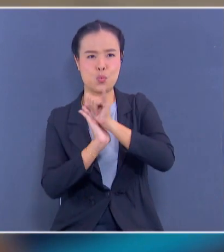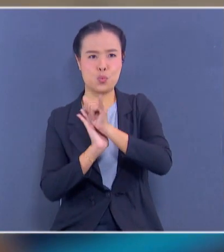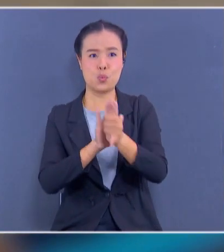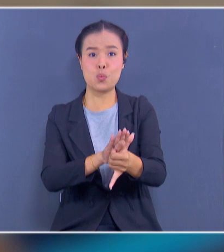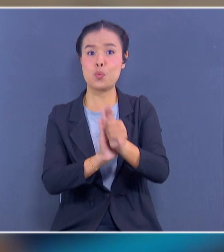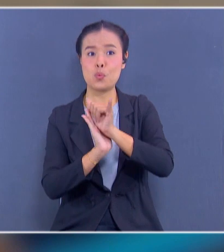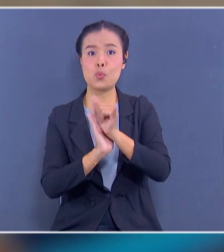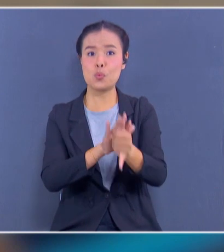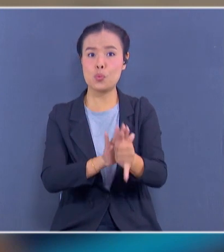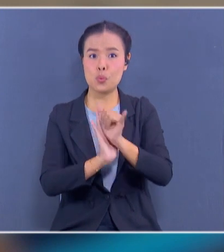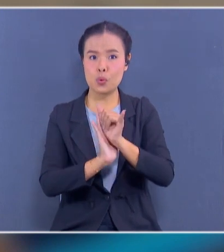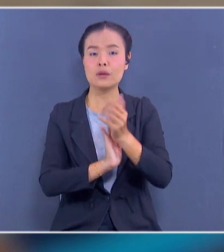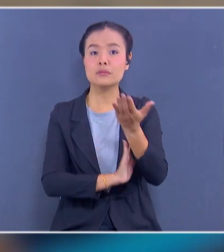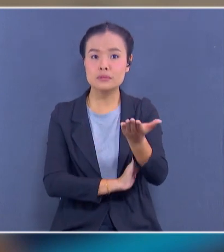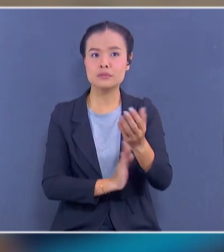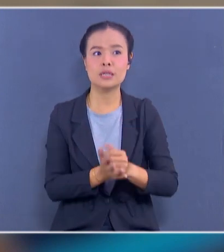บริหารหน้าท้องตัวเนี่ยครับ